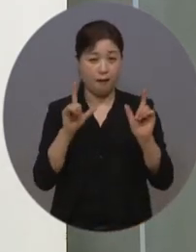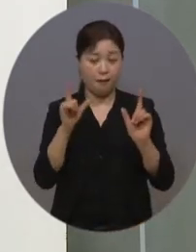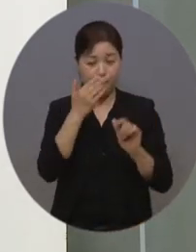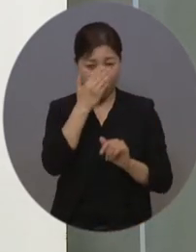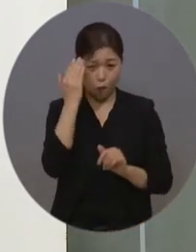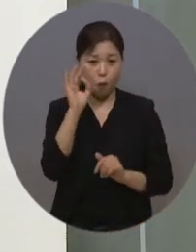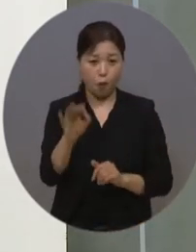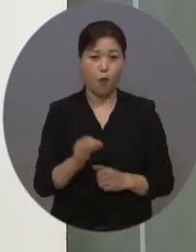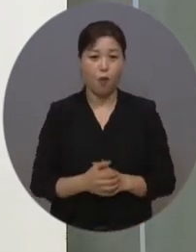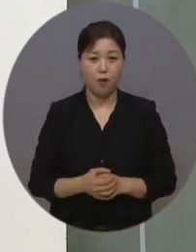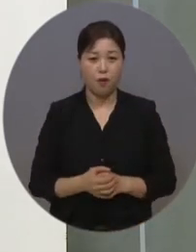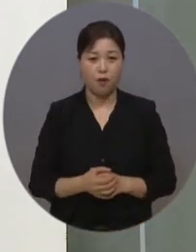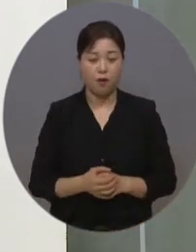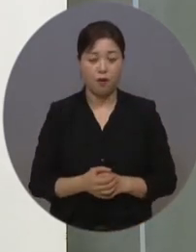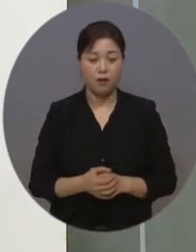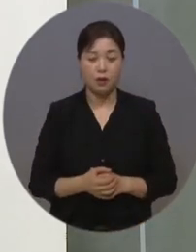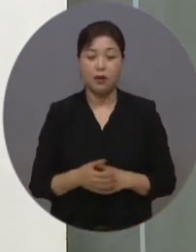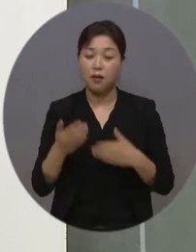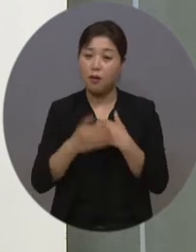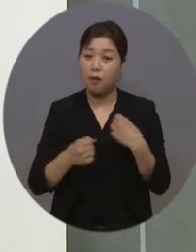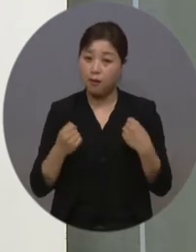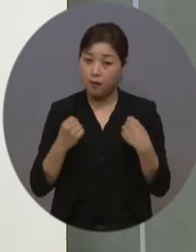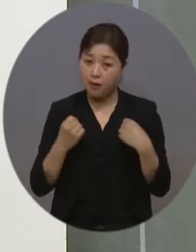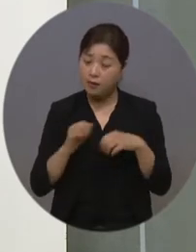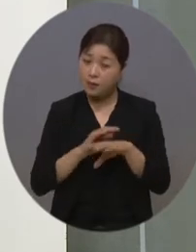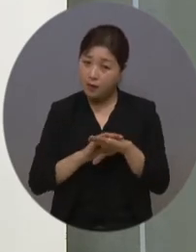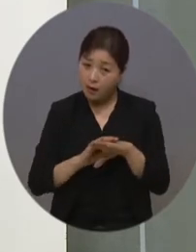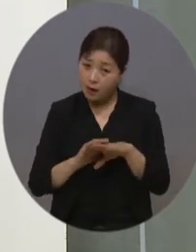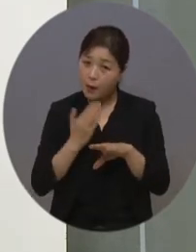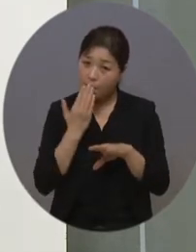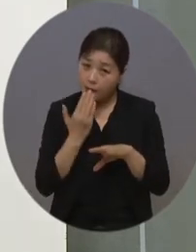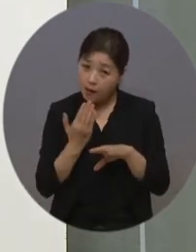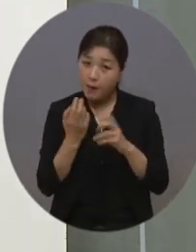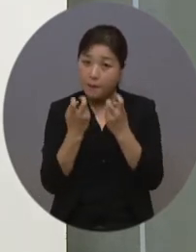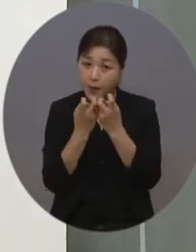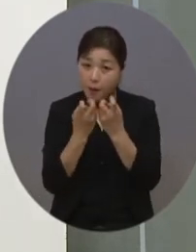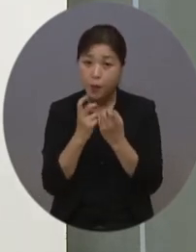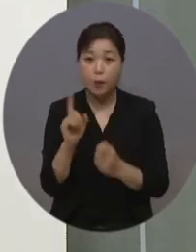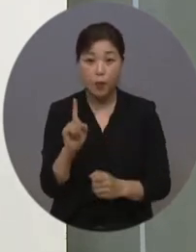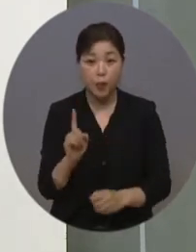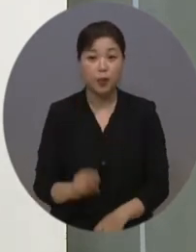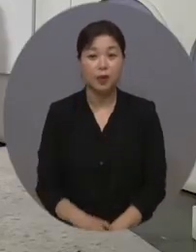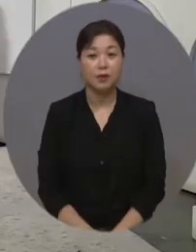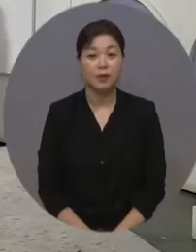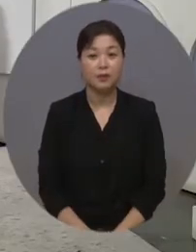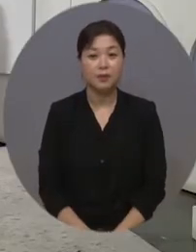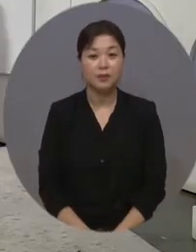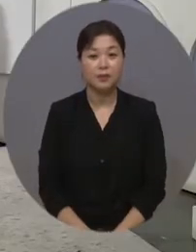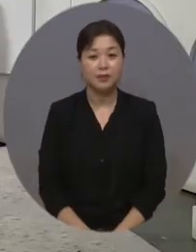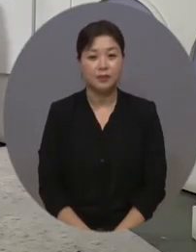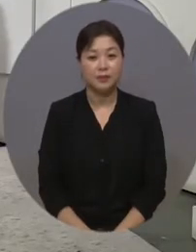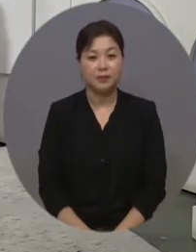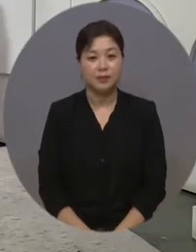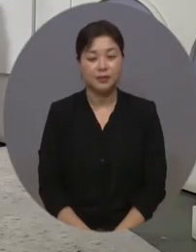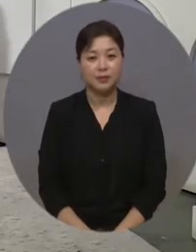그런 그 건강을 유지하실 수 있었던 비법이 뭡니까?